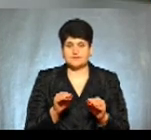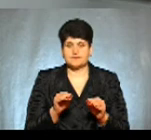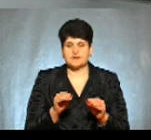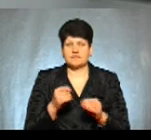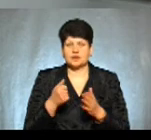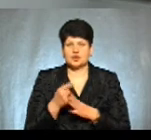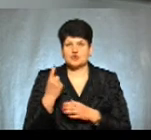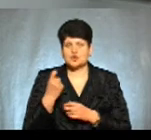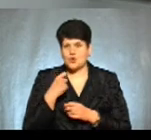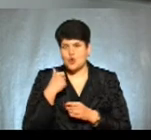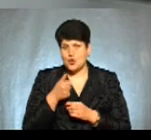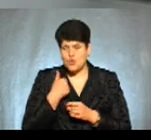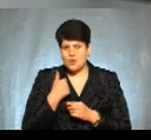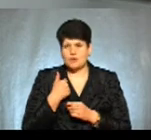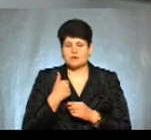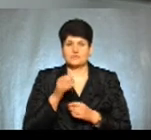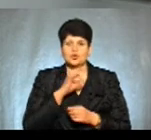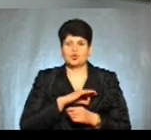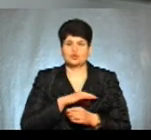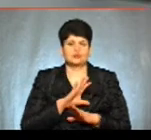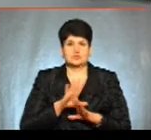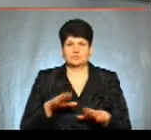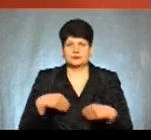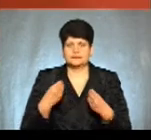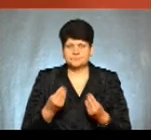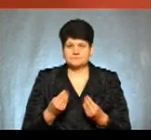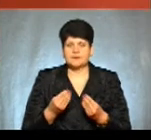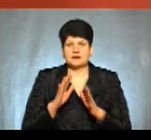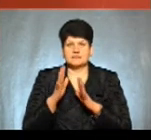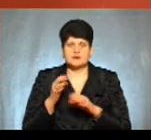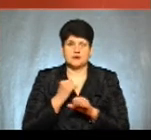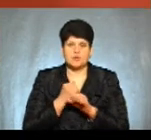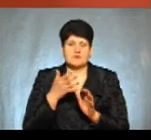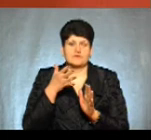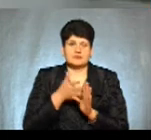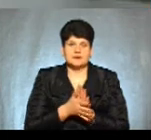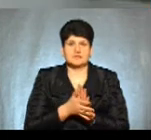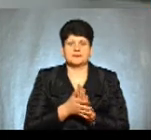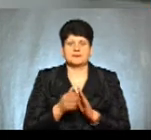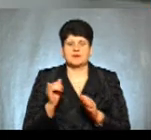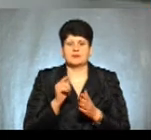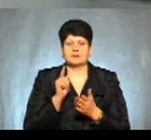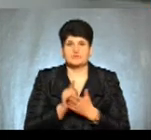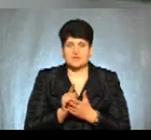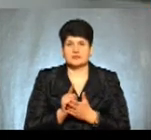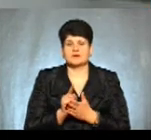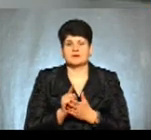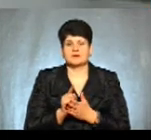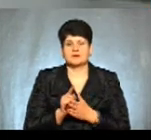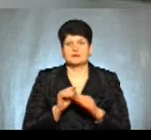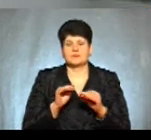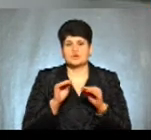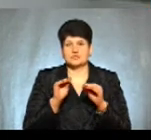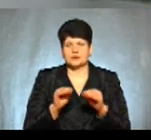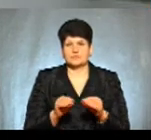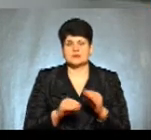він до 100 років доходу ніякого не буде давати, але все-таки лісівники роблять затрати і повинні вирощений